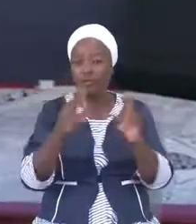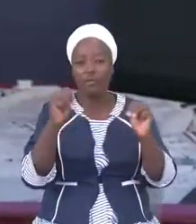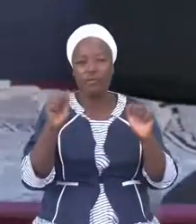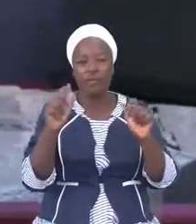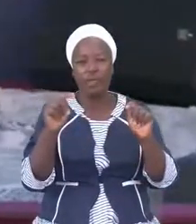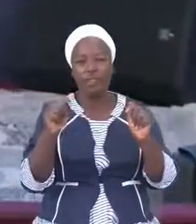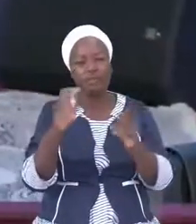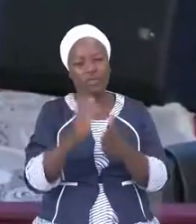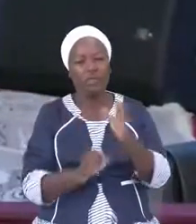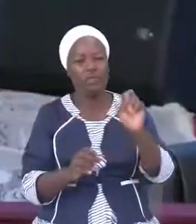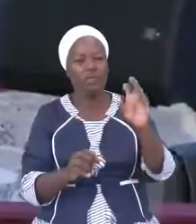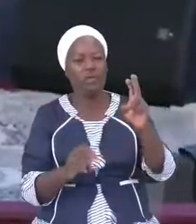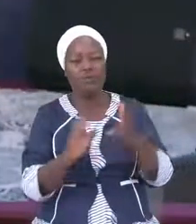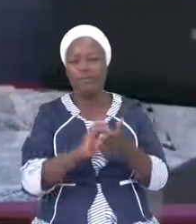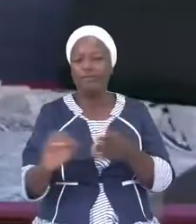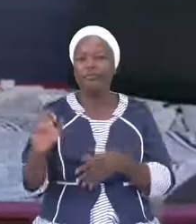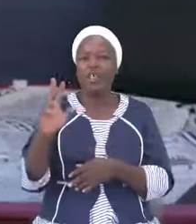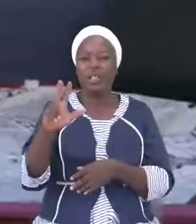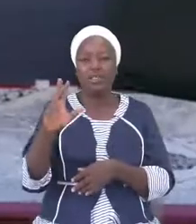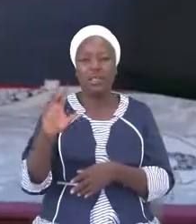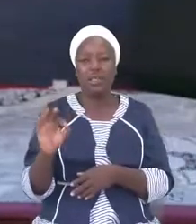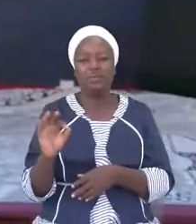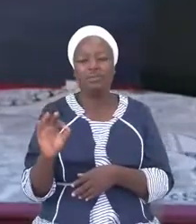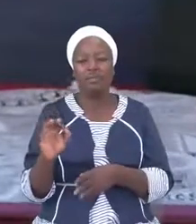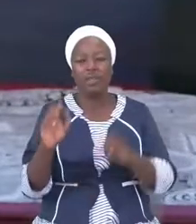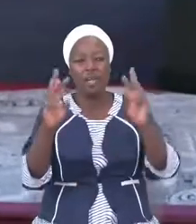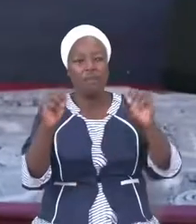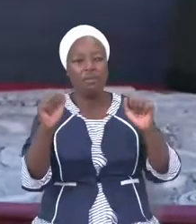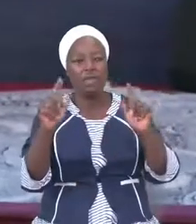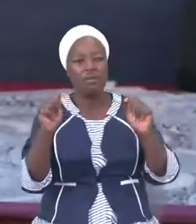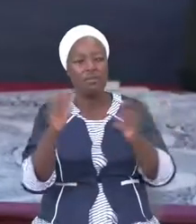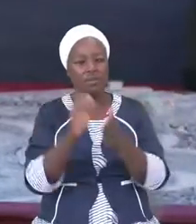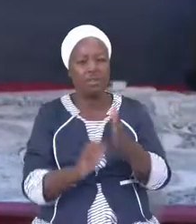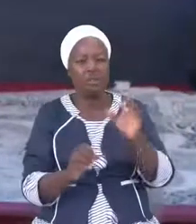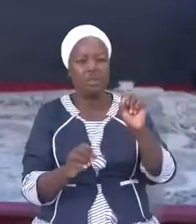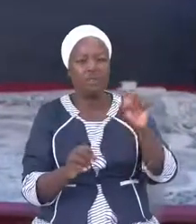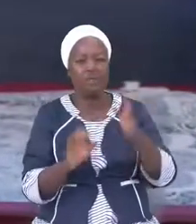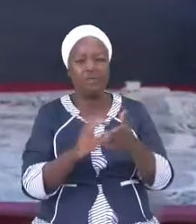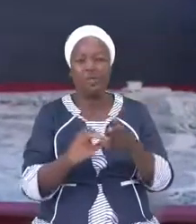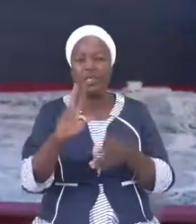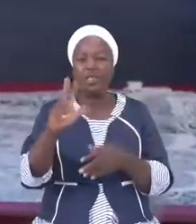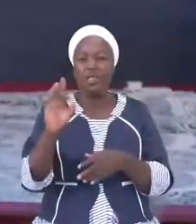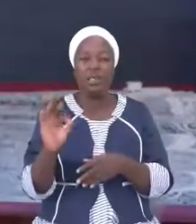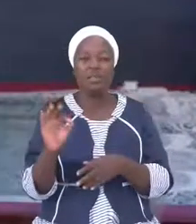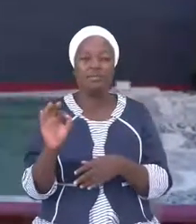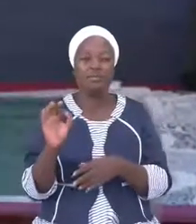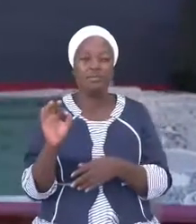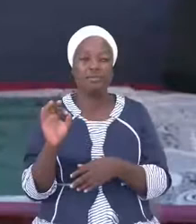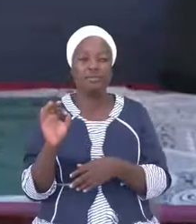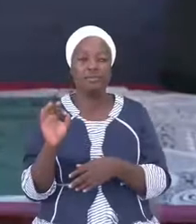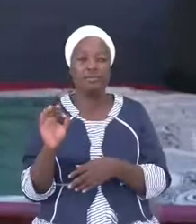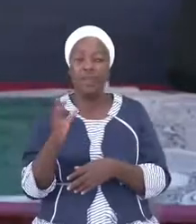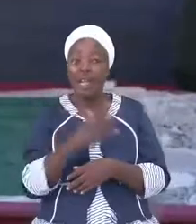Matthieu 12, verset 39, Matthieu 12, je lis le